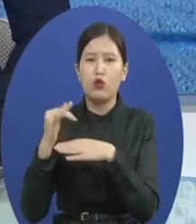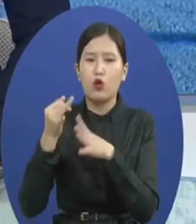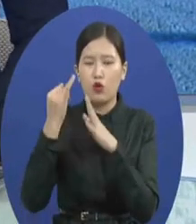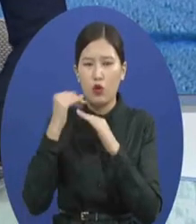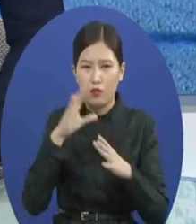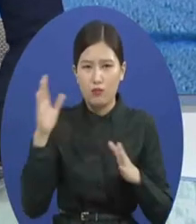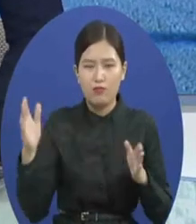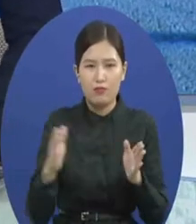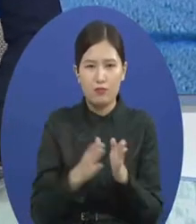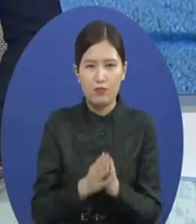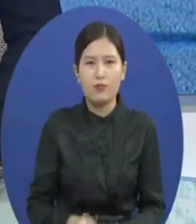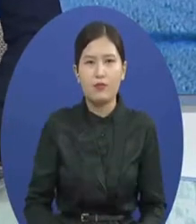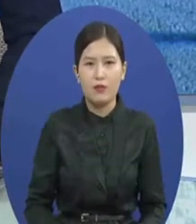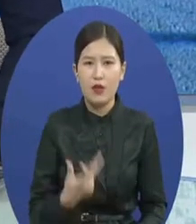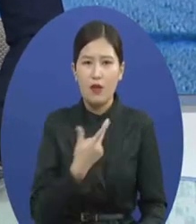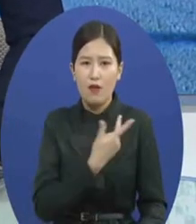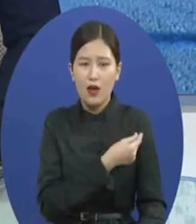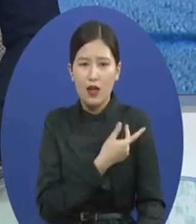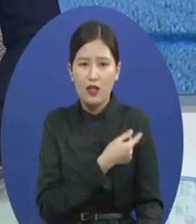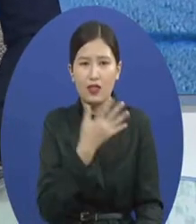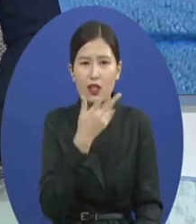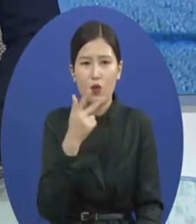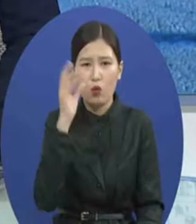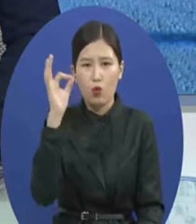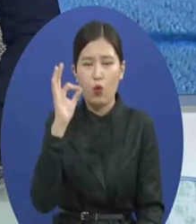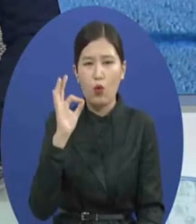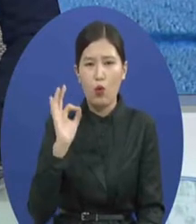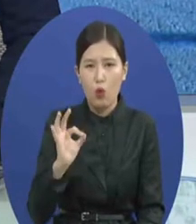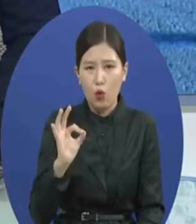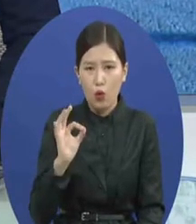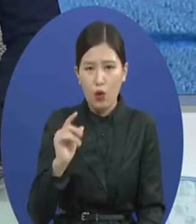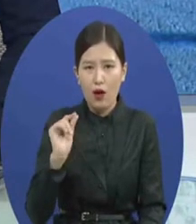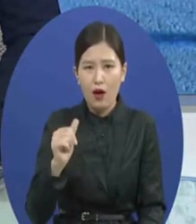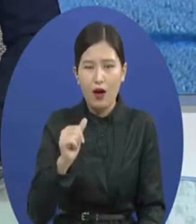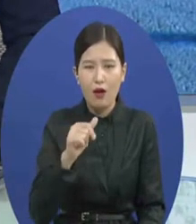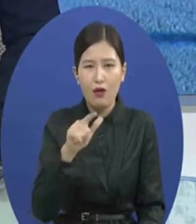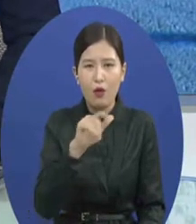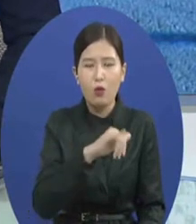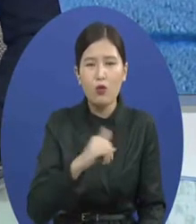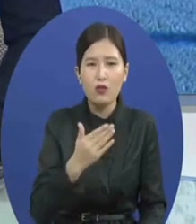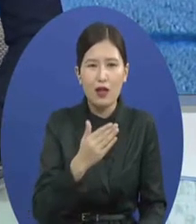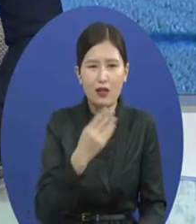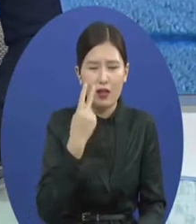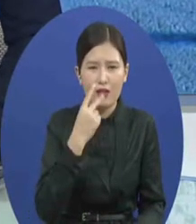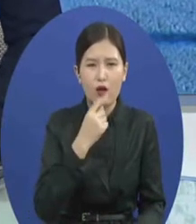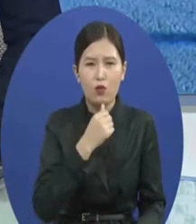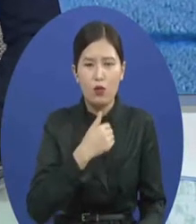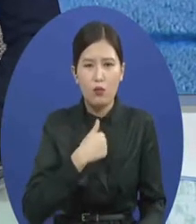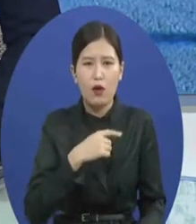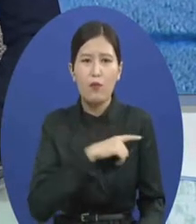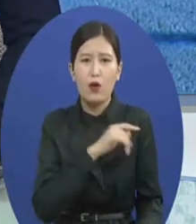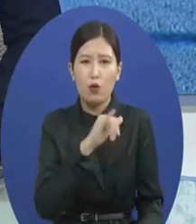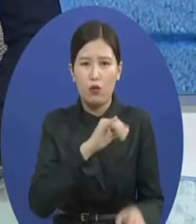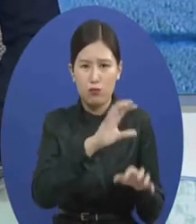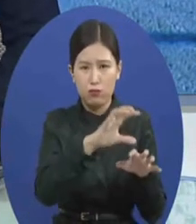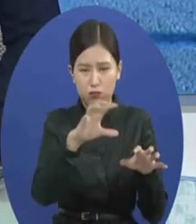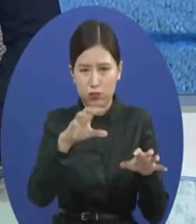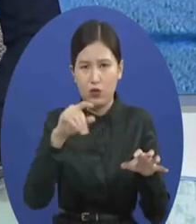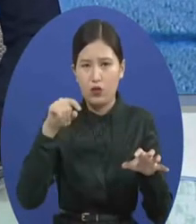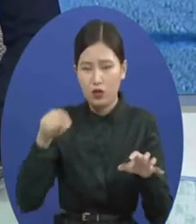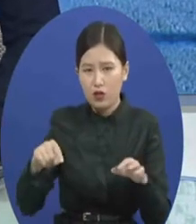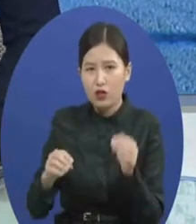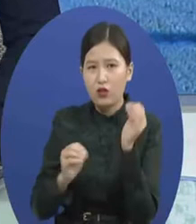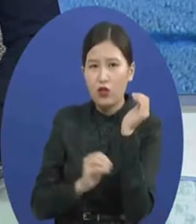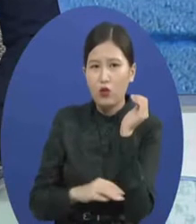үйлдвэрлэх вакцины 53% хөрөн мөнгөтэй чинээлэг орнууд худалдаа авахар гэрээс нь халдварын тархалт өндөр байгаа буур орн